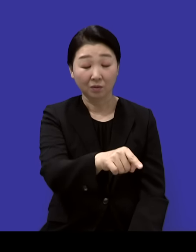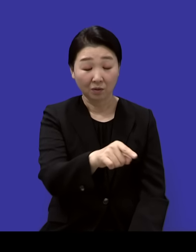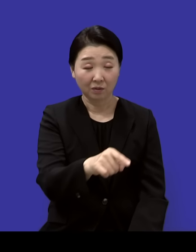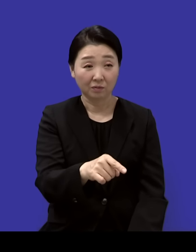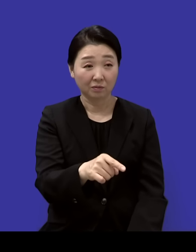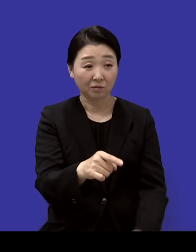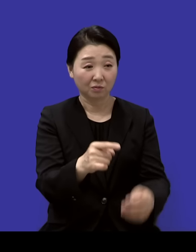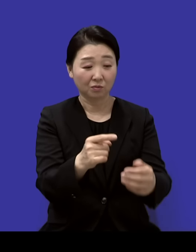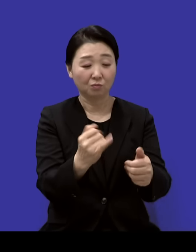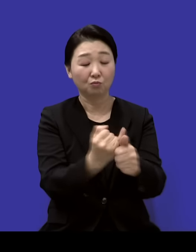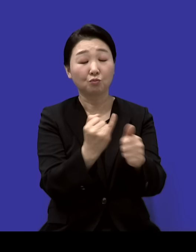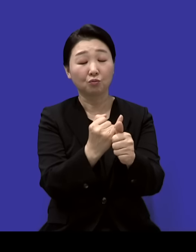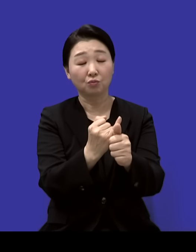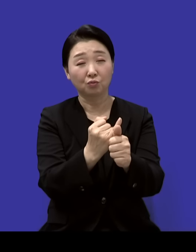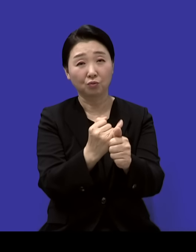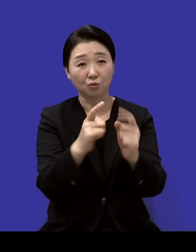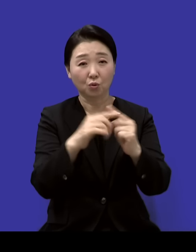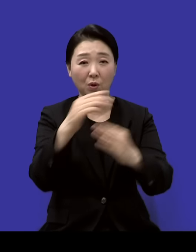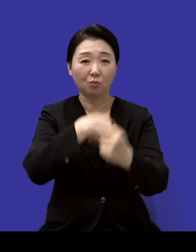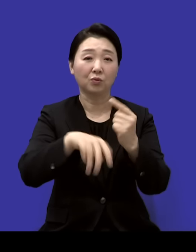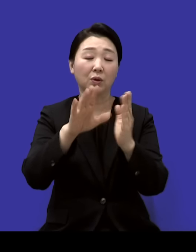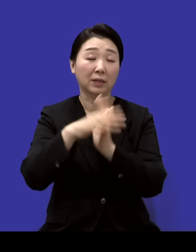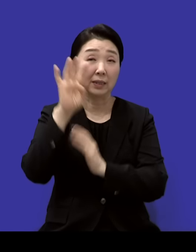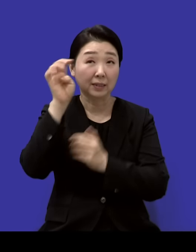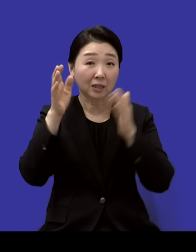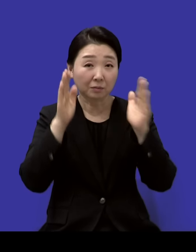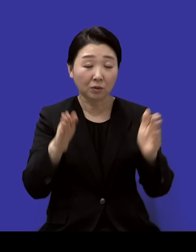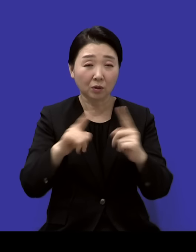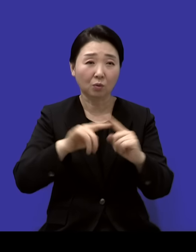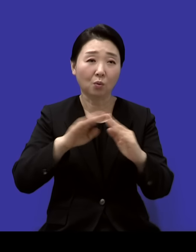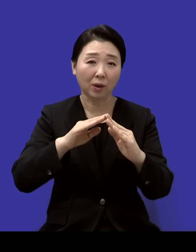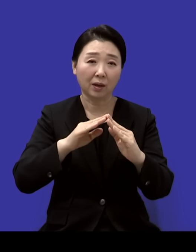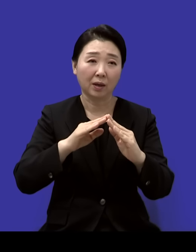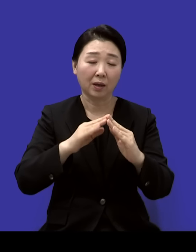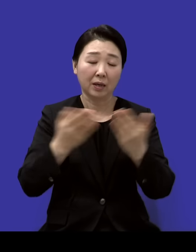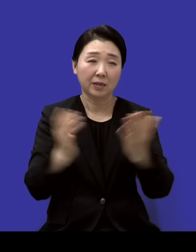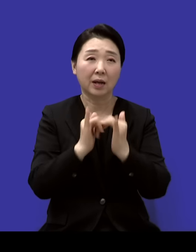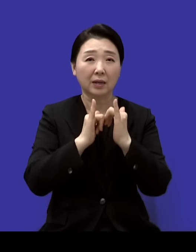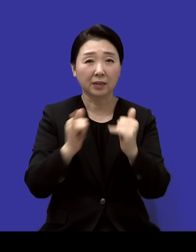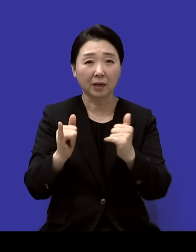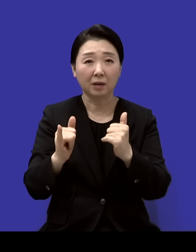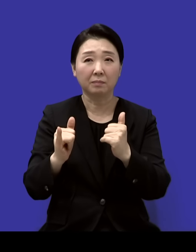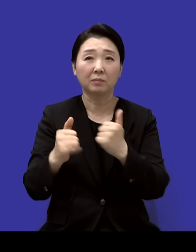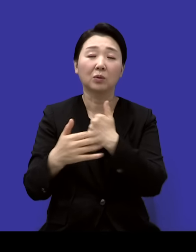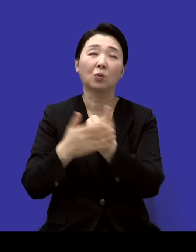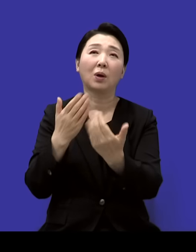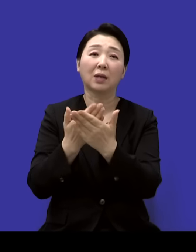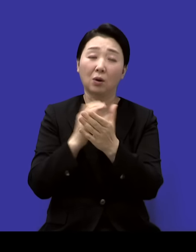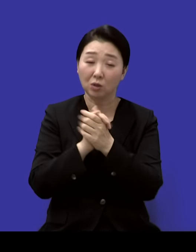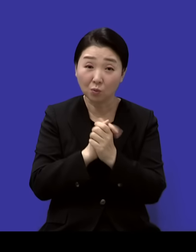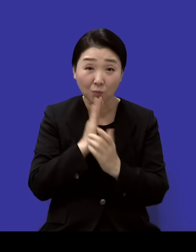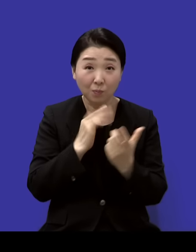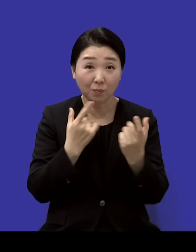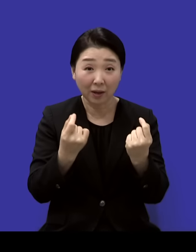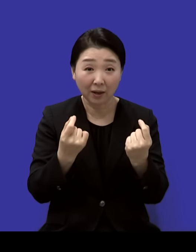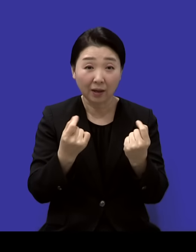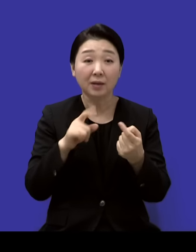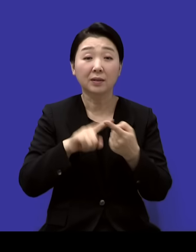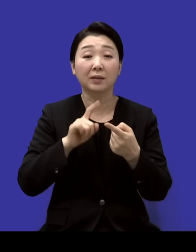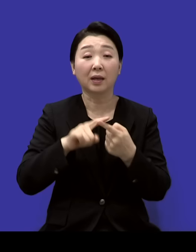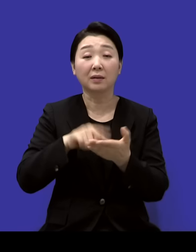부부가 개척교회 하면서 40일 동안 교회에 일꾼을 달라고 계속 기도를 했지 않냐, 작전 기도를. 그에